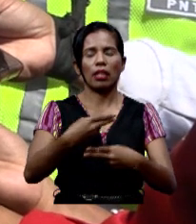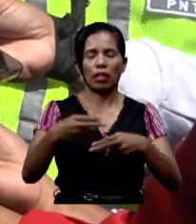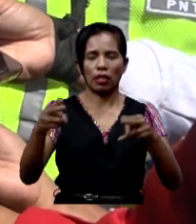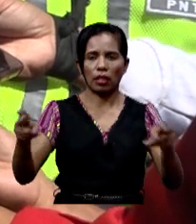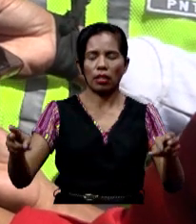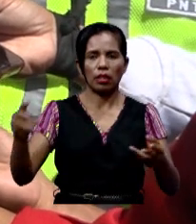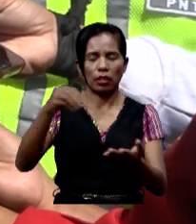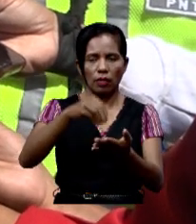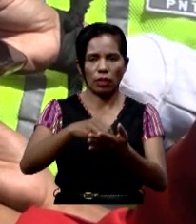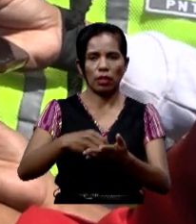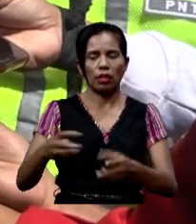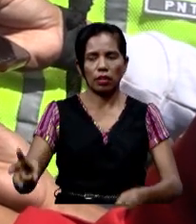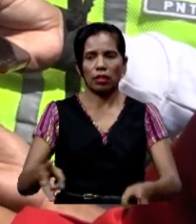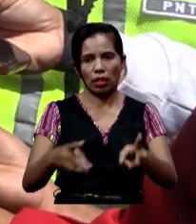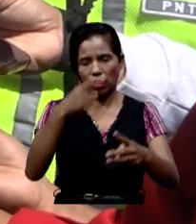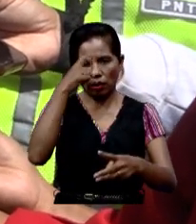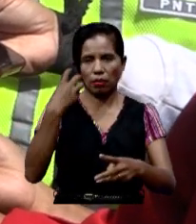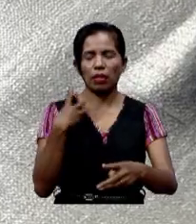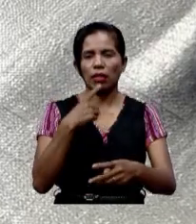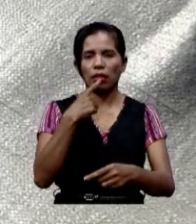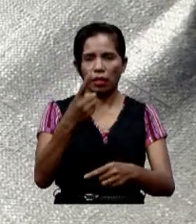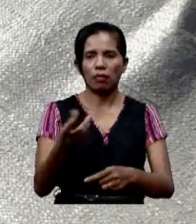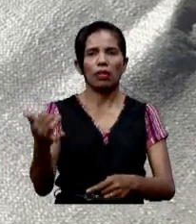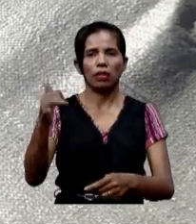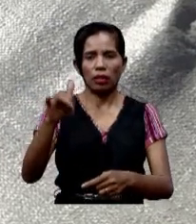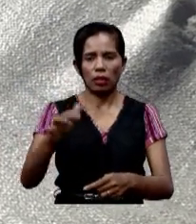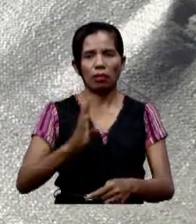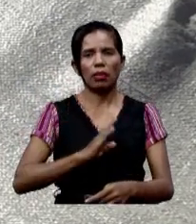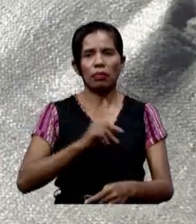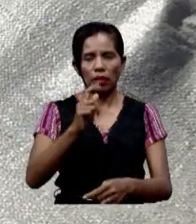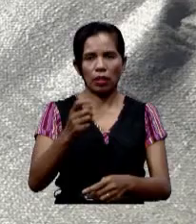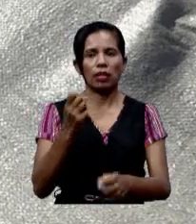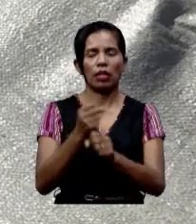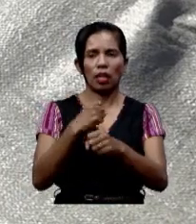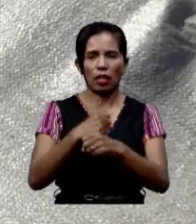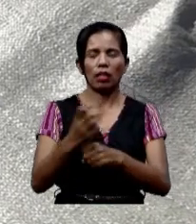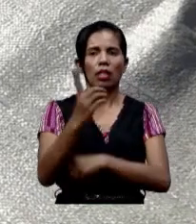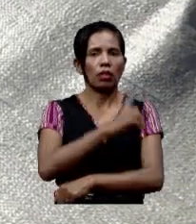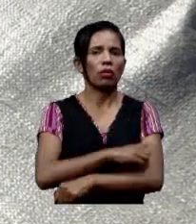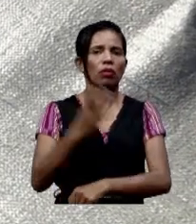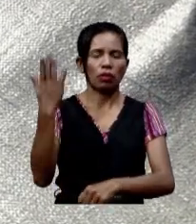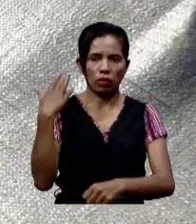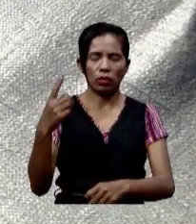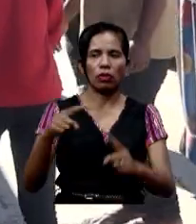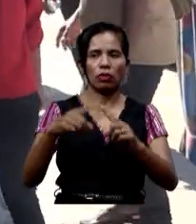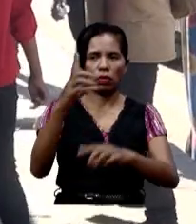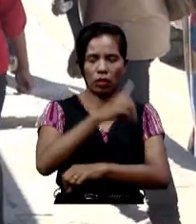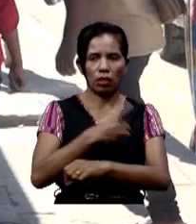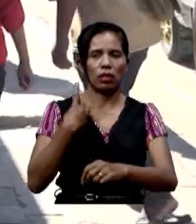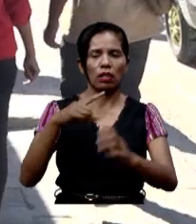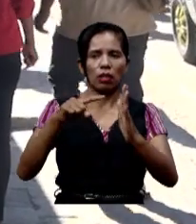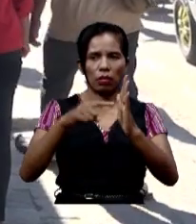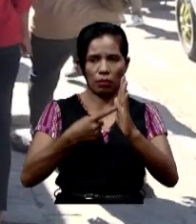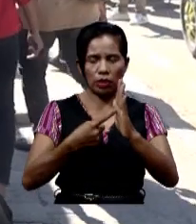nesa san. Tamba nema kita visa sira ia baripite, ita halo ia lorong hira kliwa. I ohing ita hau si